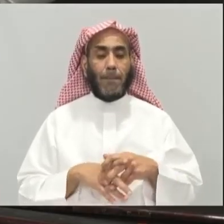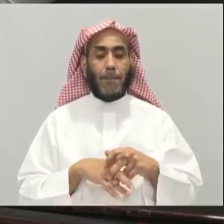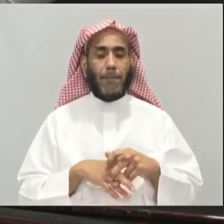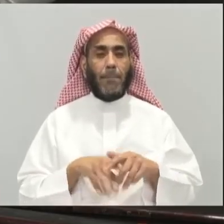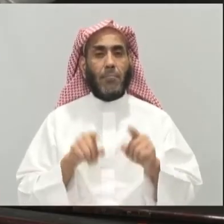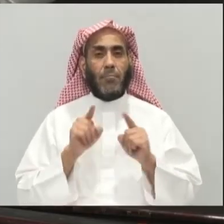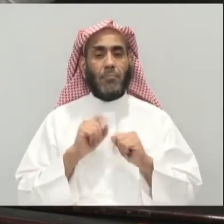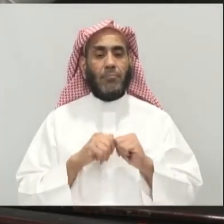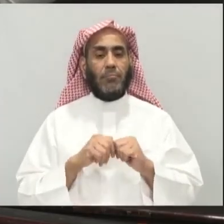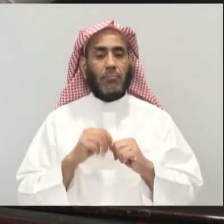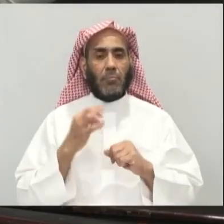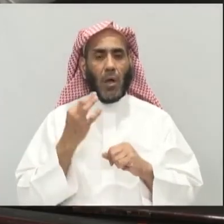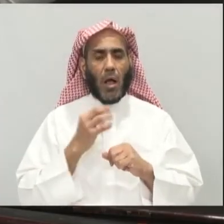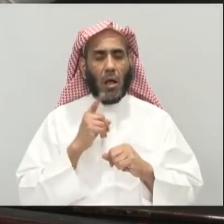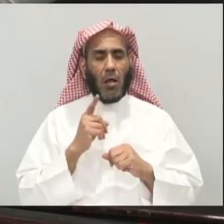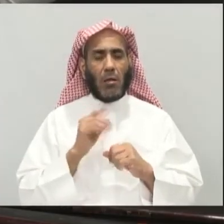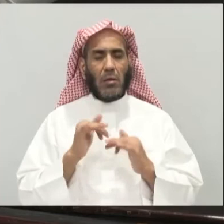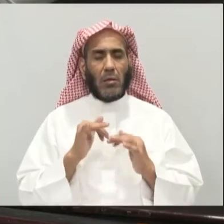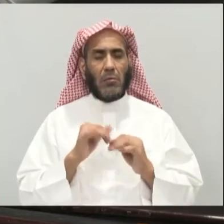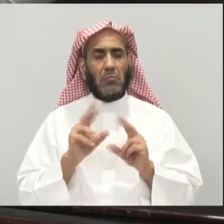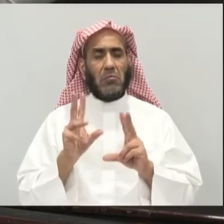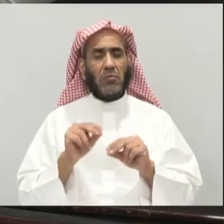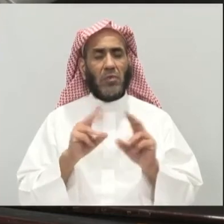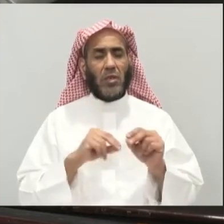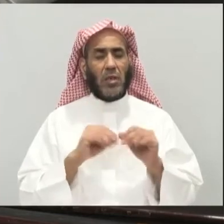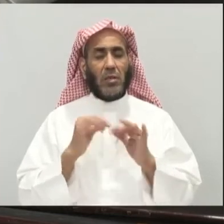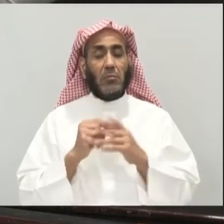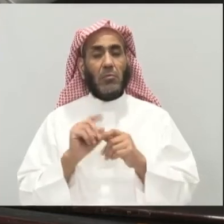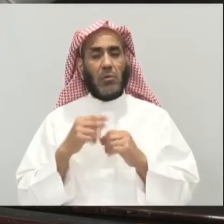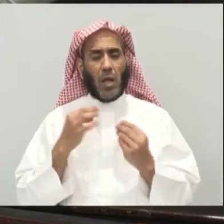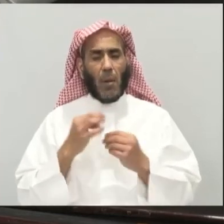هذه الطريقه اللي بنفس طريقه رسمه